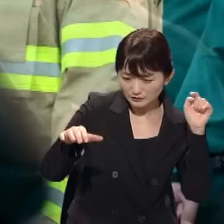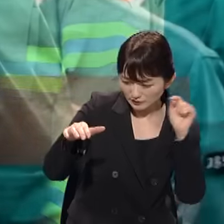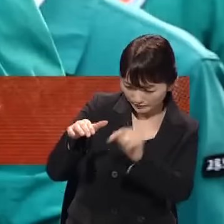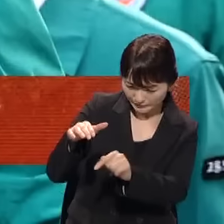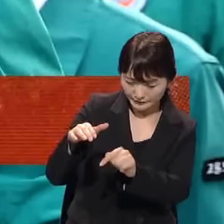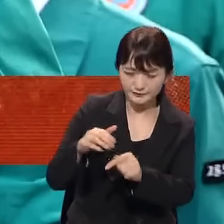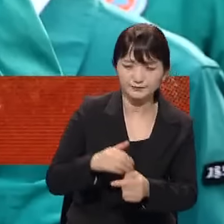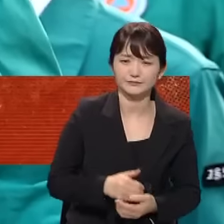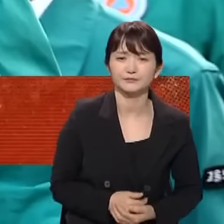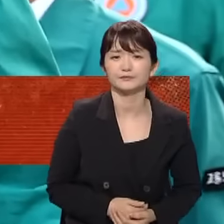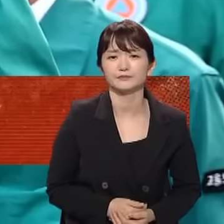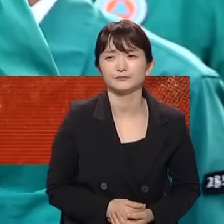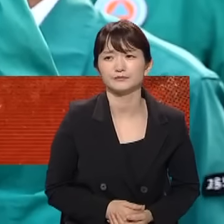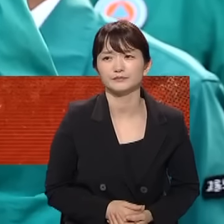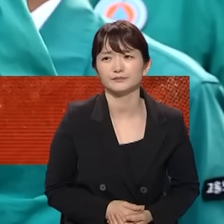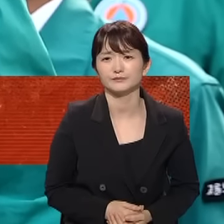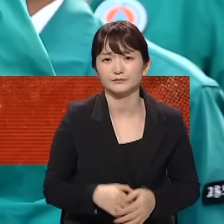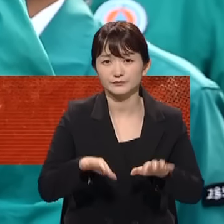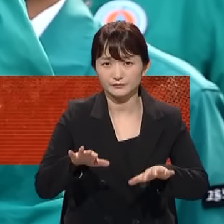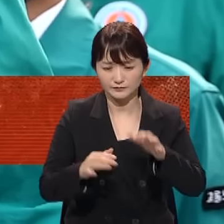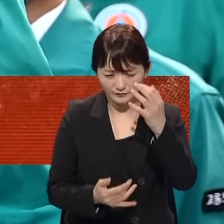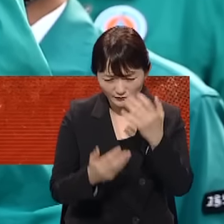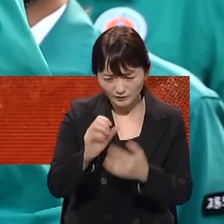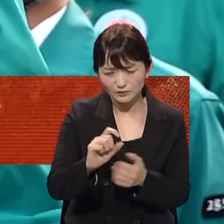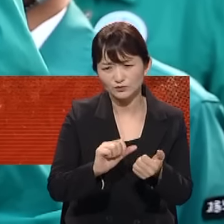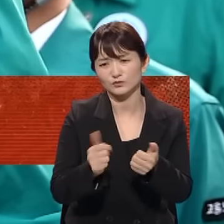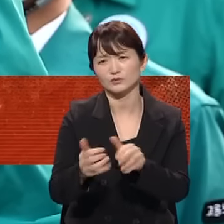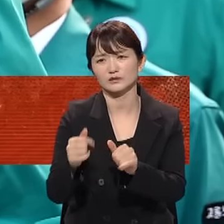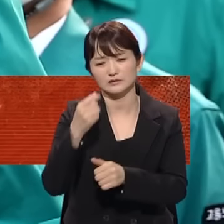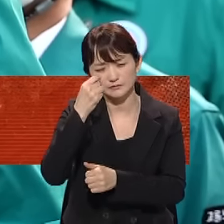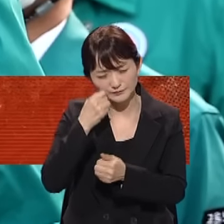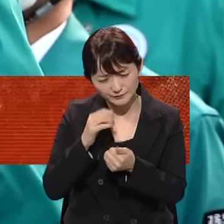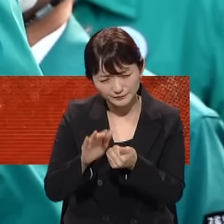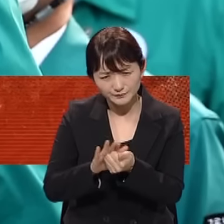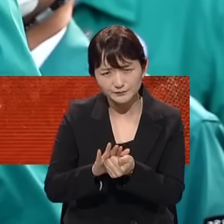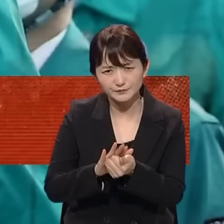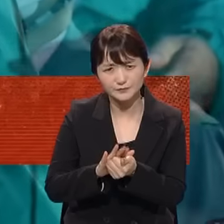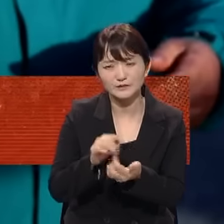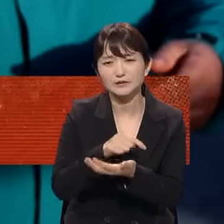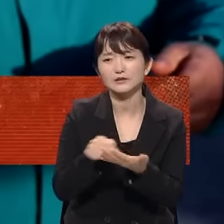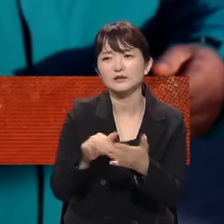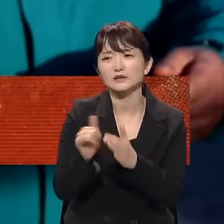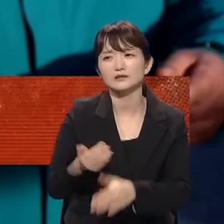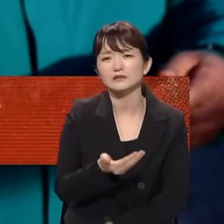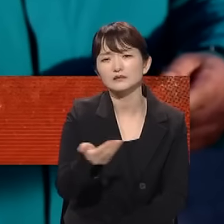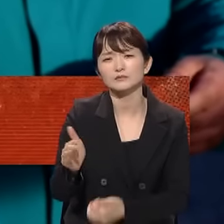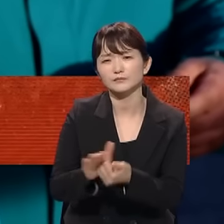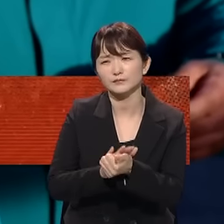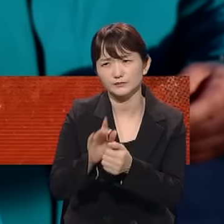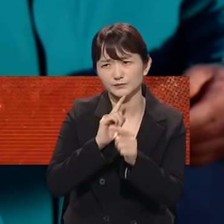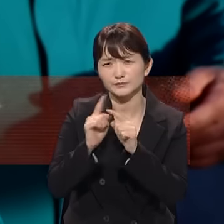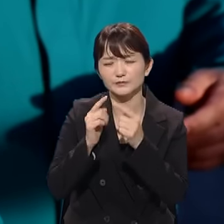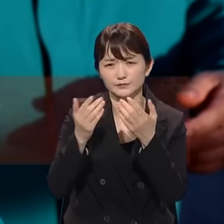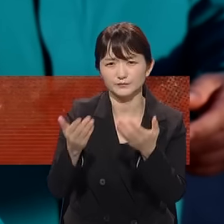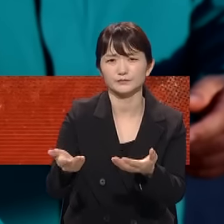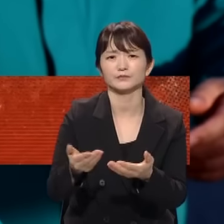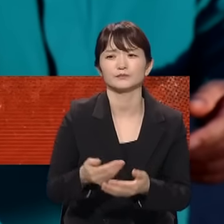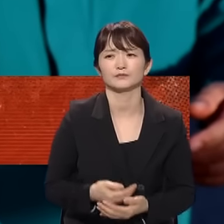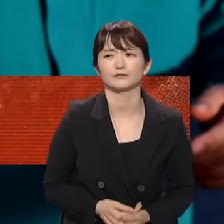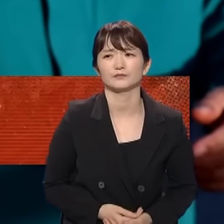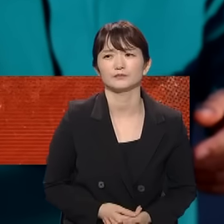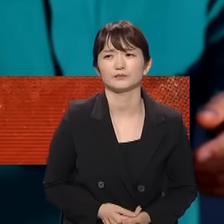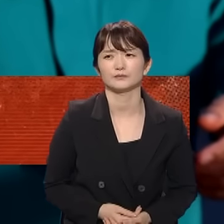했습니다. 이번 화재로 인해 돌아가신 분들의 명복을 빌면서 유가족 여러분께 위로의 말씀을 드린다라고 얘기를